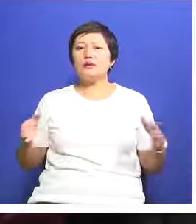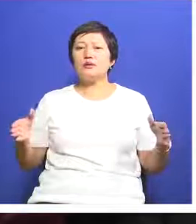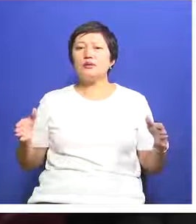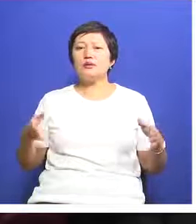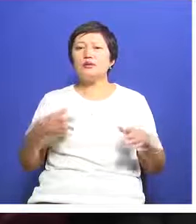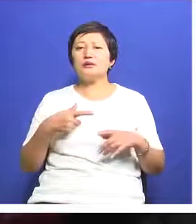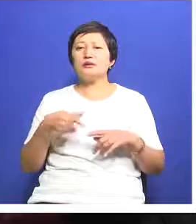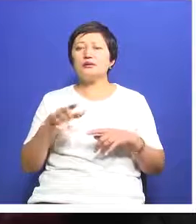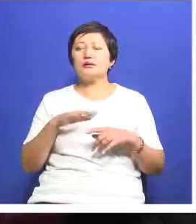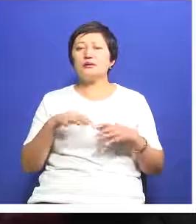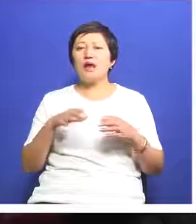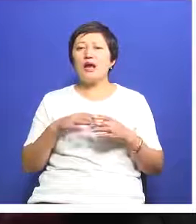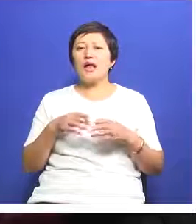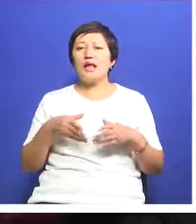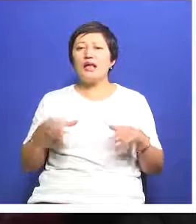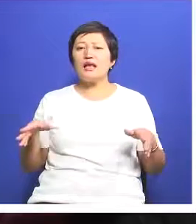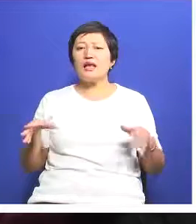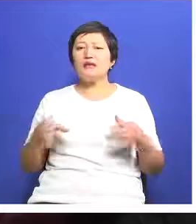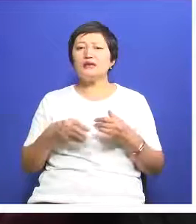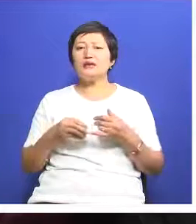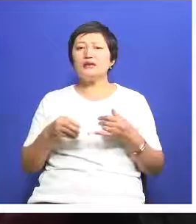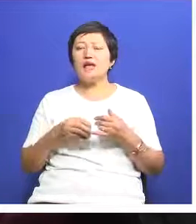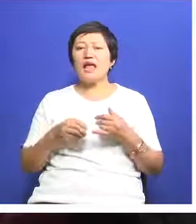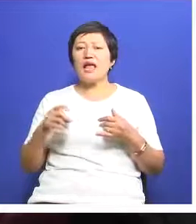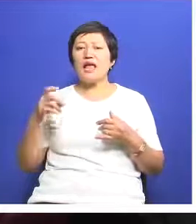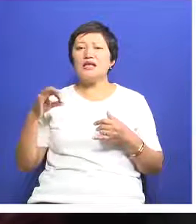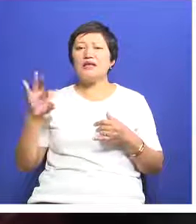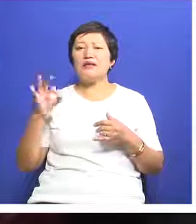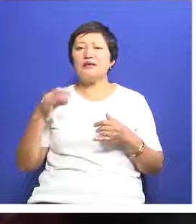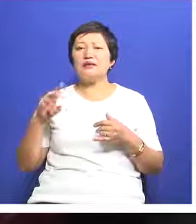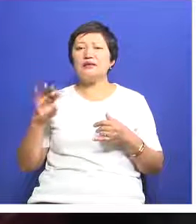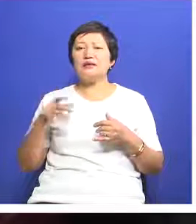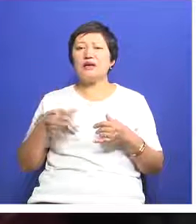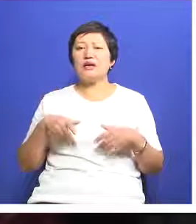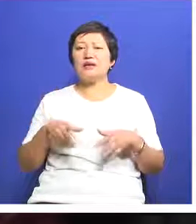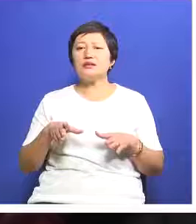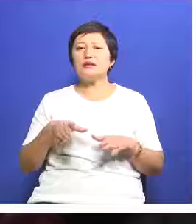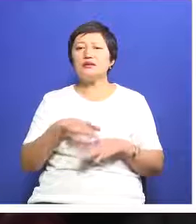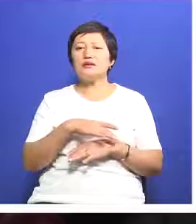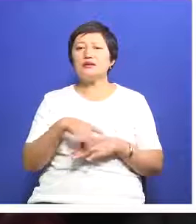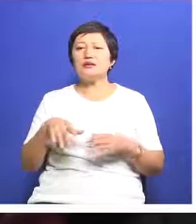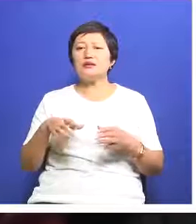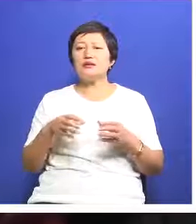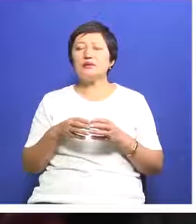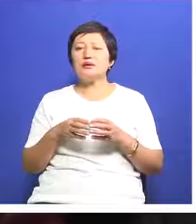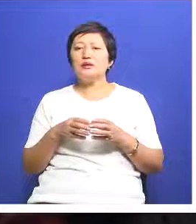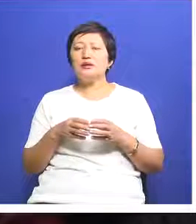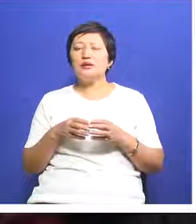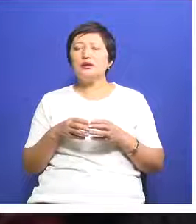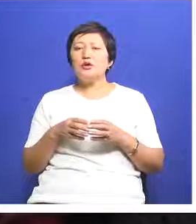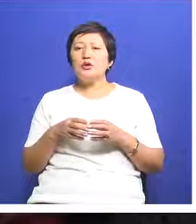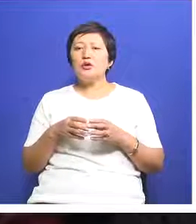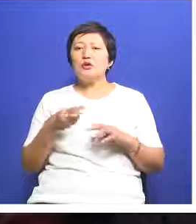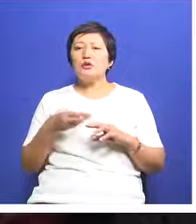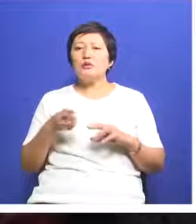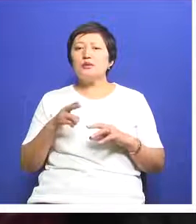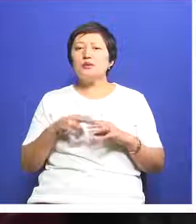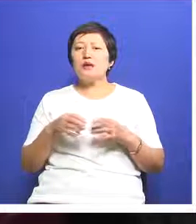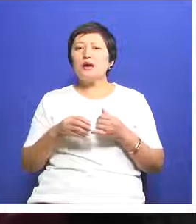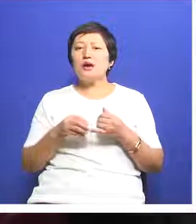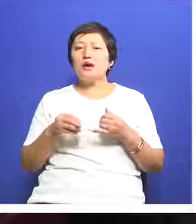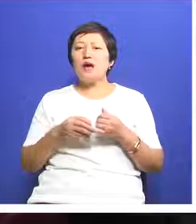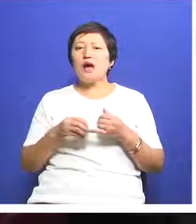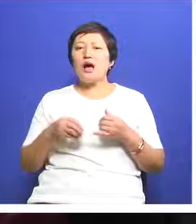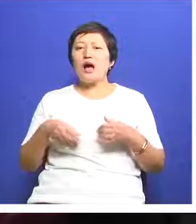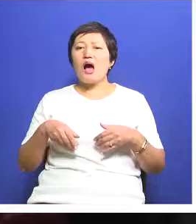Сол екі жағында кең жерді экскаватормен алып, асфальттың жанына тастап, сөйтіп ана жер